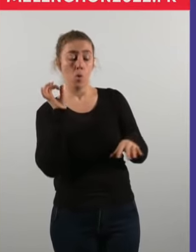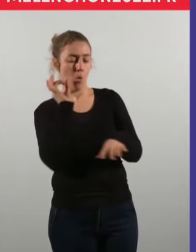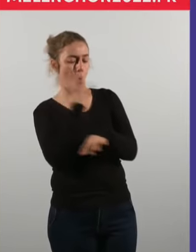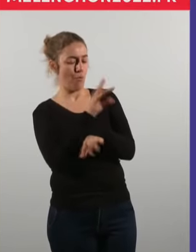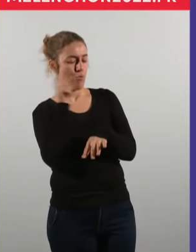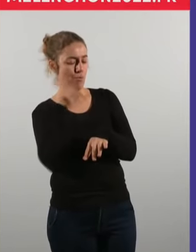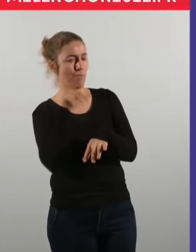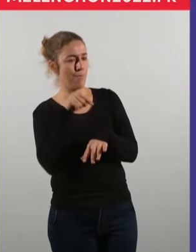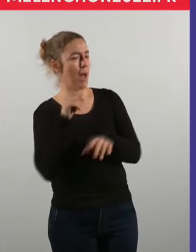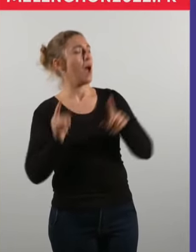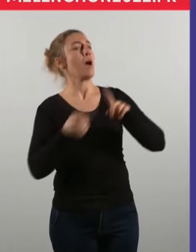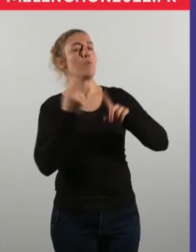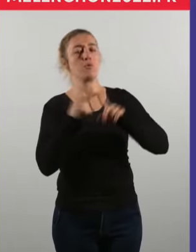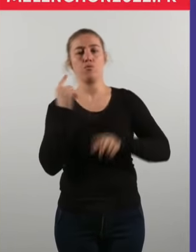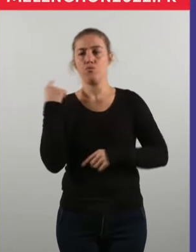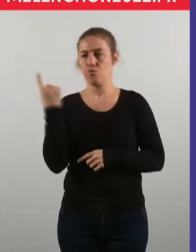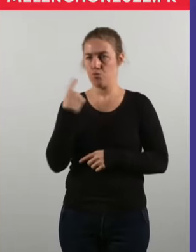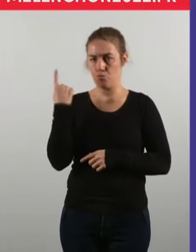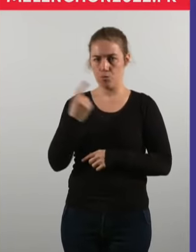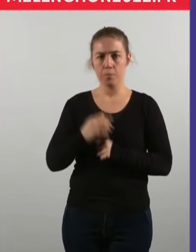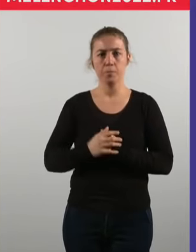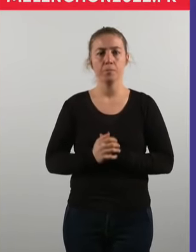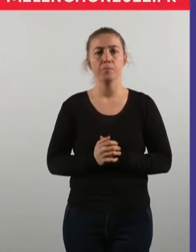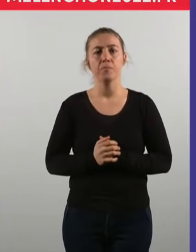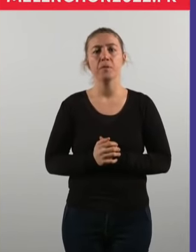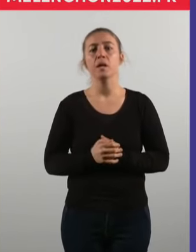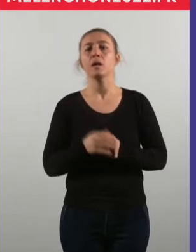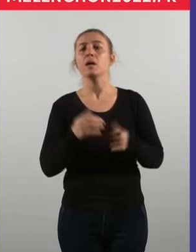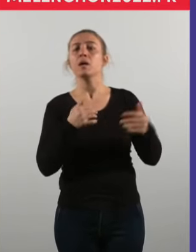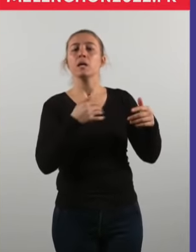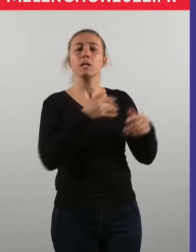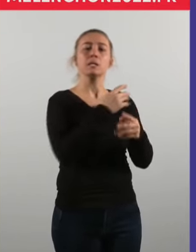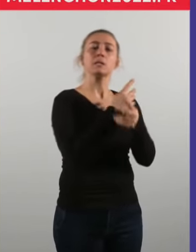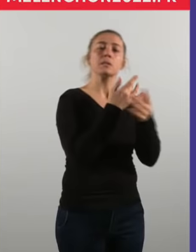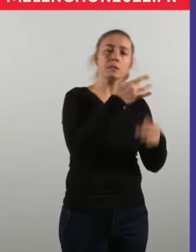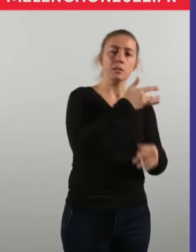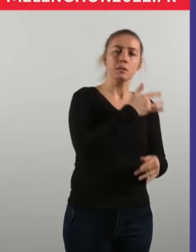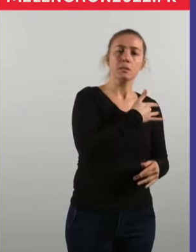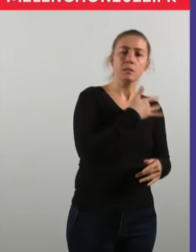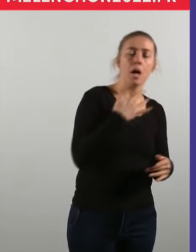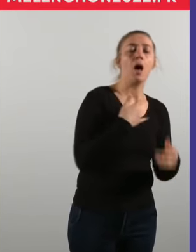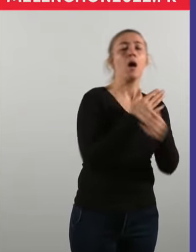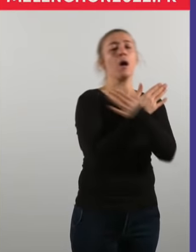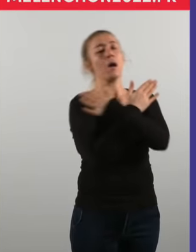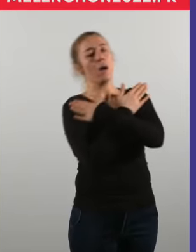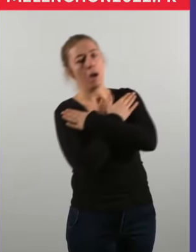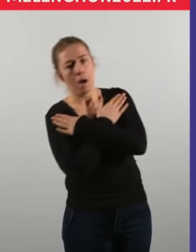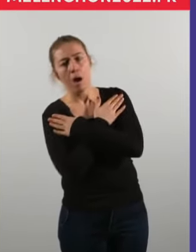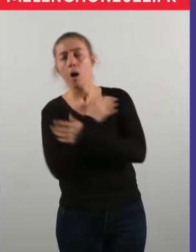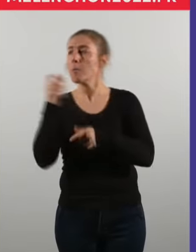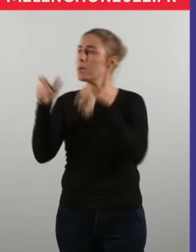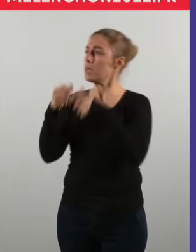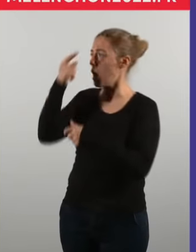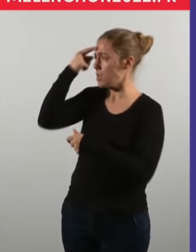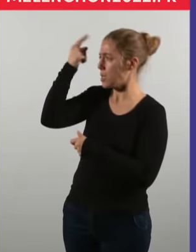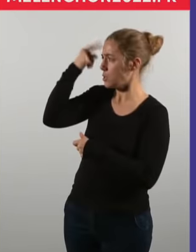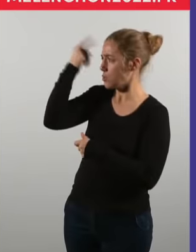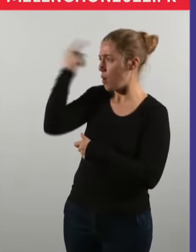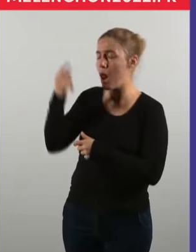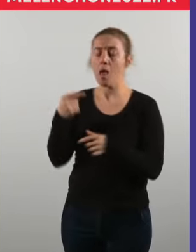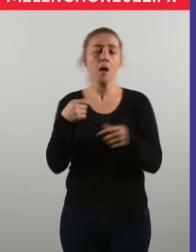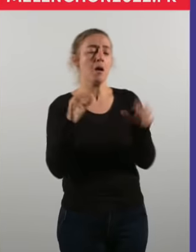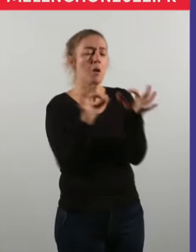rôle essentiel. Les saints, les ermites, mais aussi les intellectuels, le petit nombre d'hommes qui ont